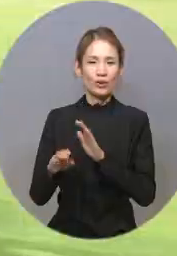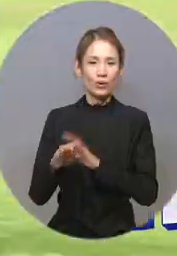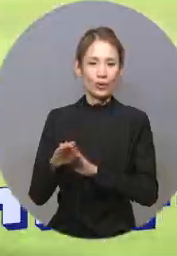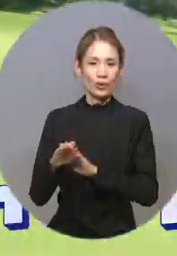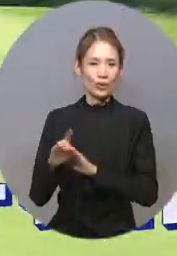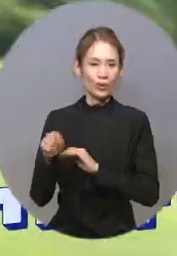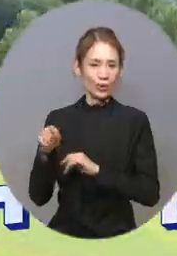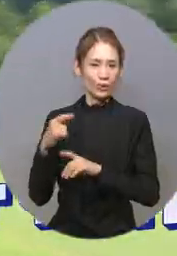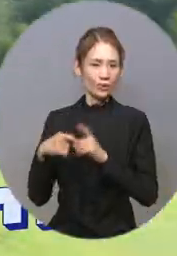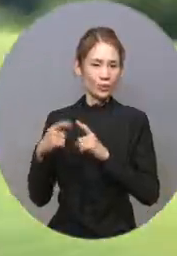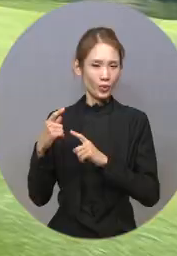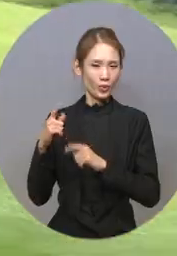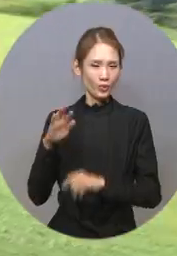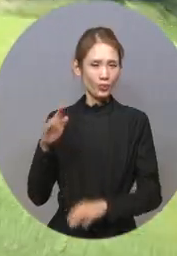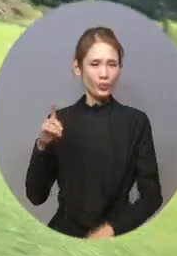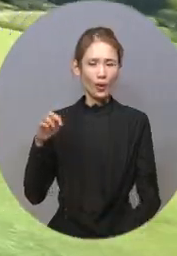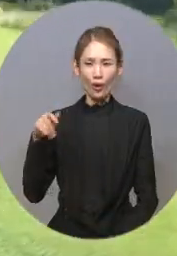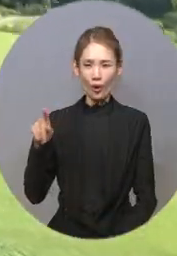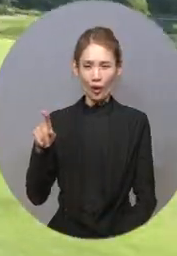건데.